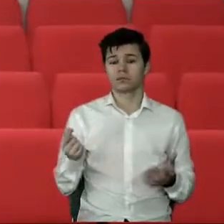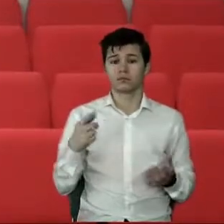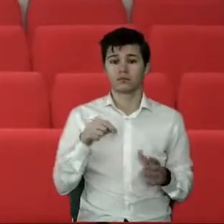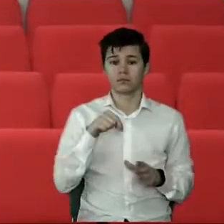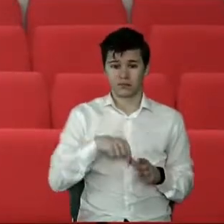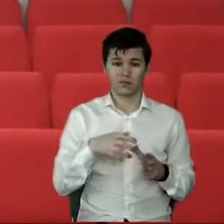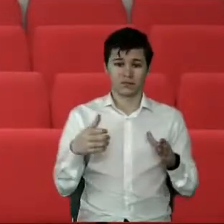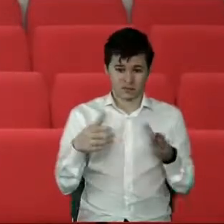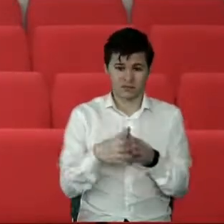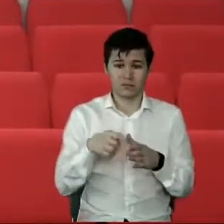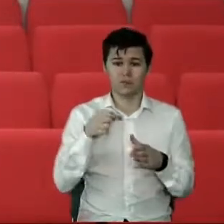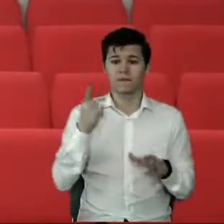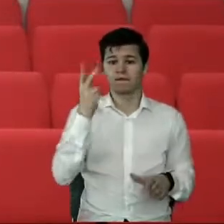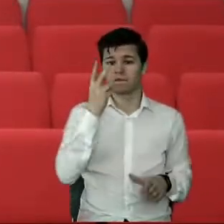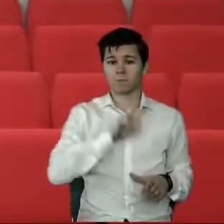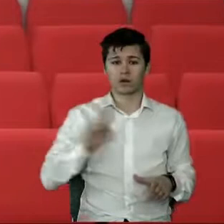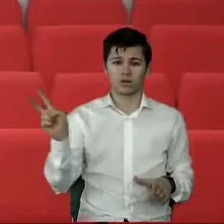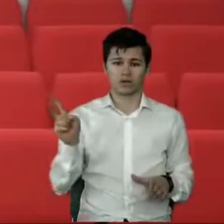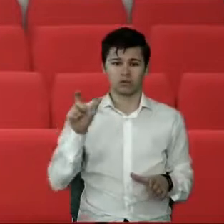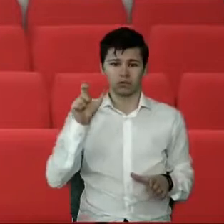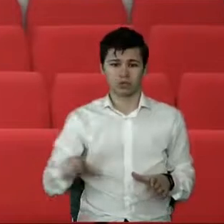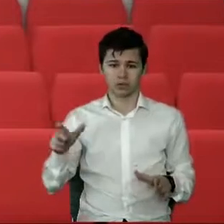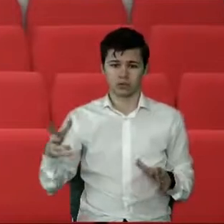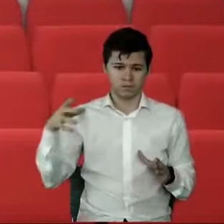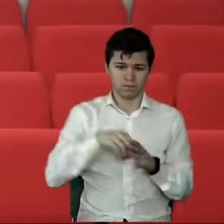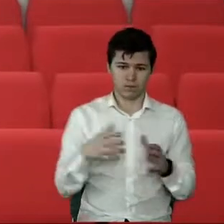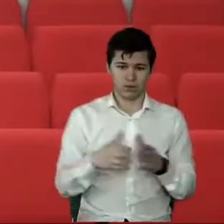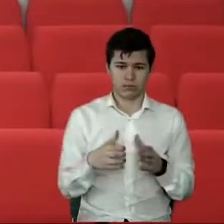человек. Знаете, для меня это было очень серьезным таким